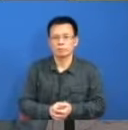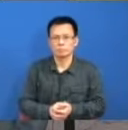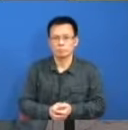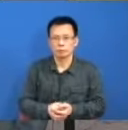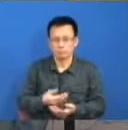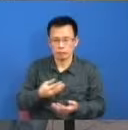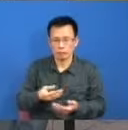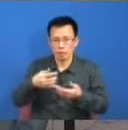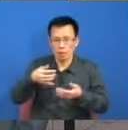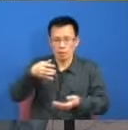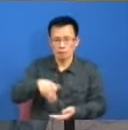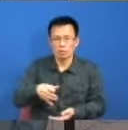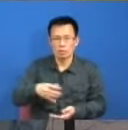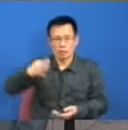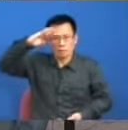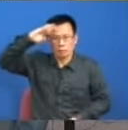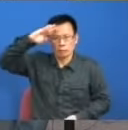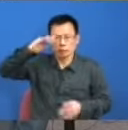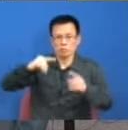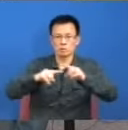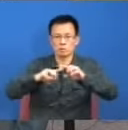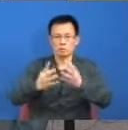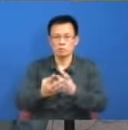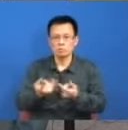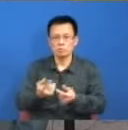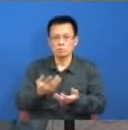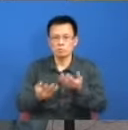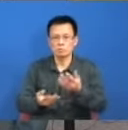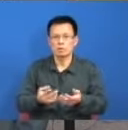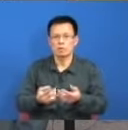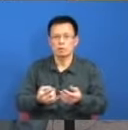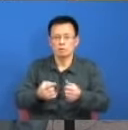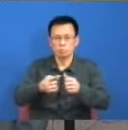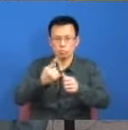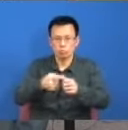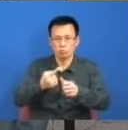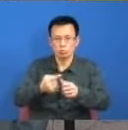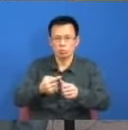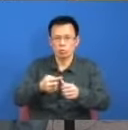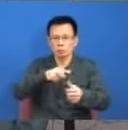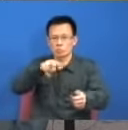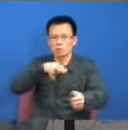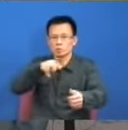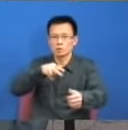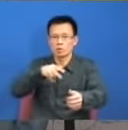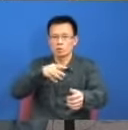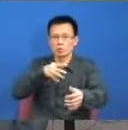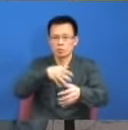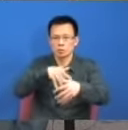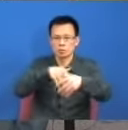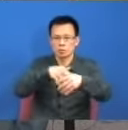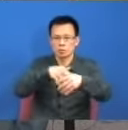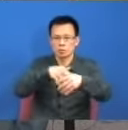警務人員，那個是無論是初可能是叫做維持秩序啊，或者是觀察啊，對就最後採取